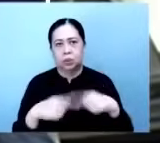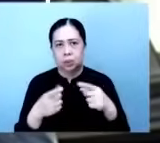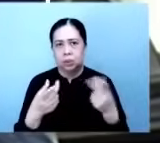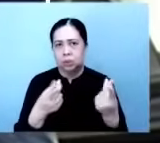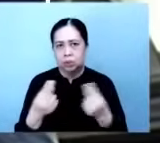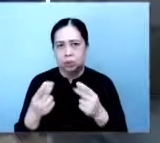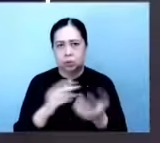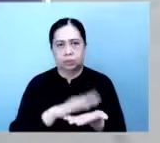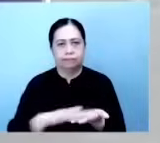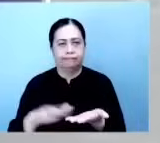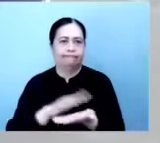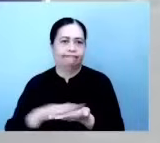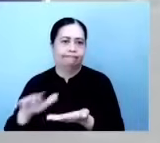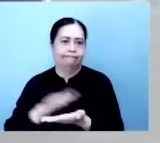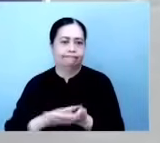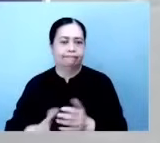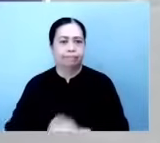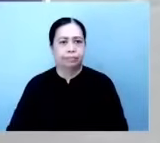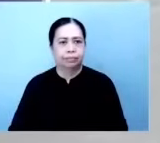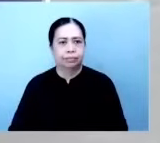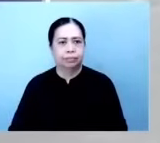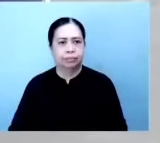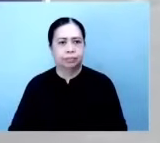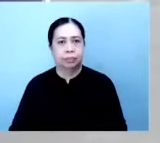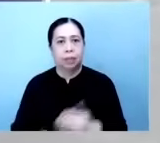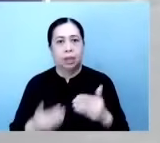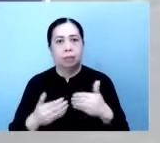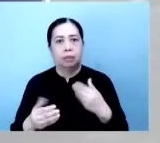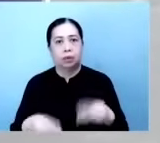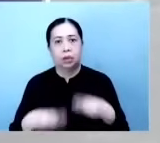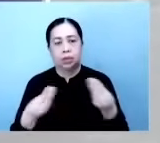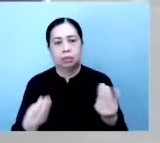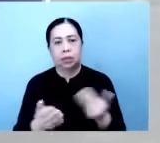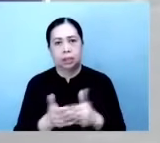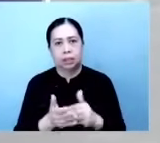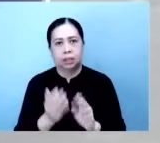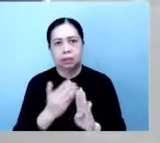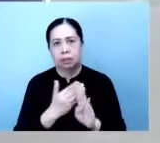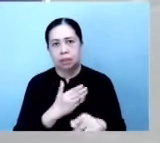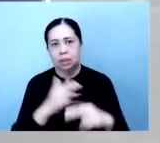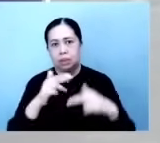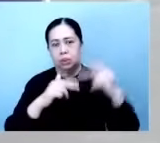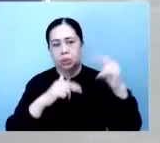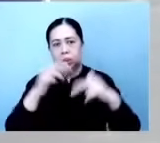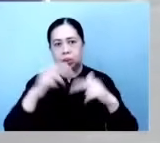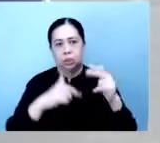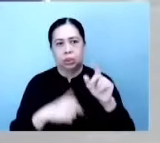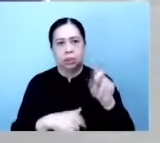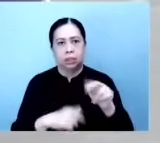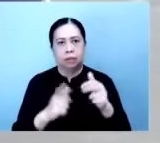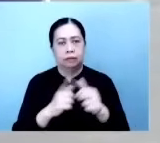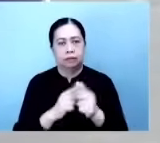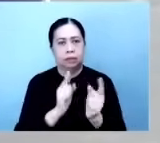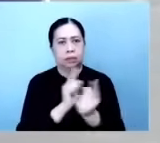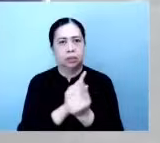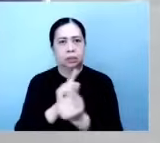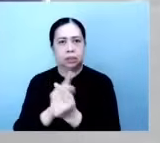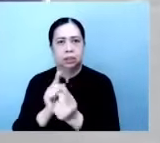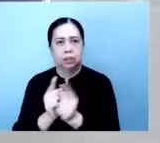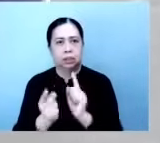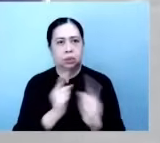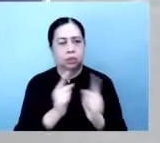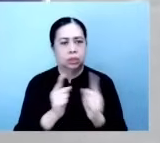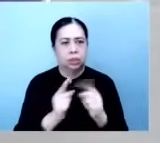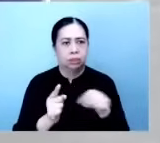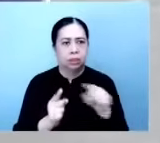clearing operation. Before ko sila i-grant ulit to resume their construction, kailangan muna nilang kausapin yung mga parties dito